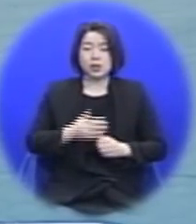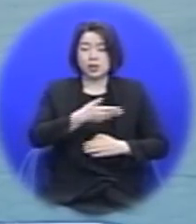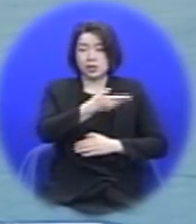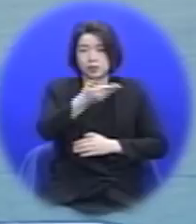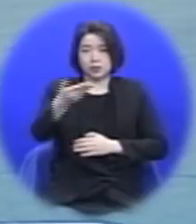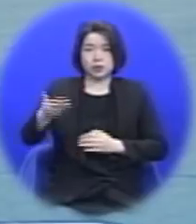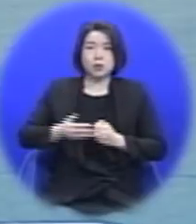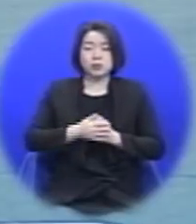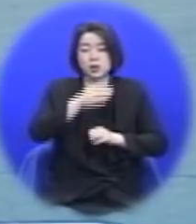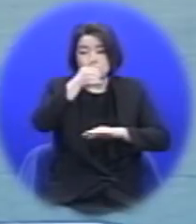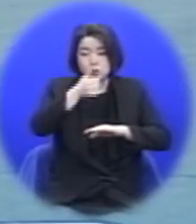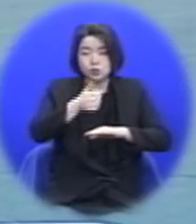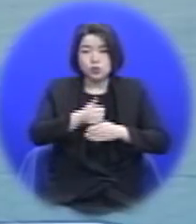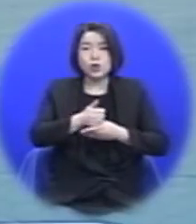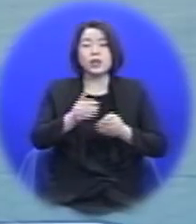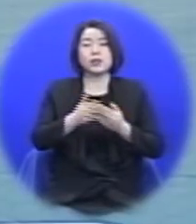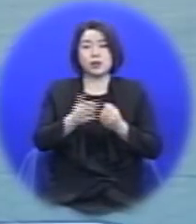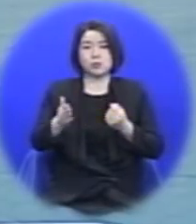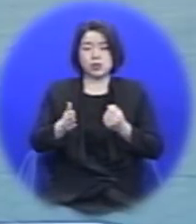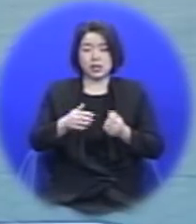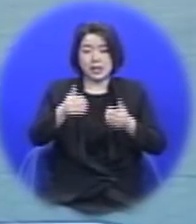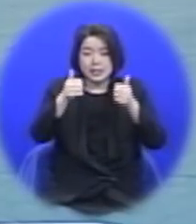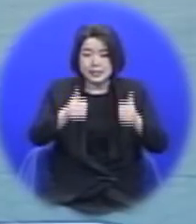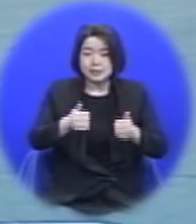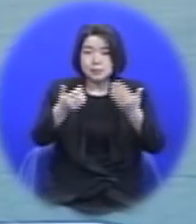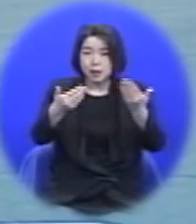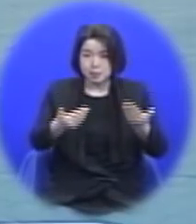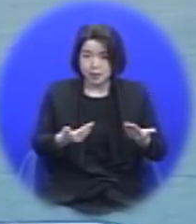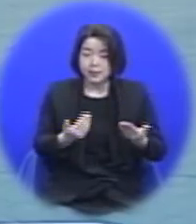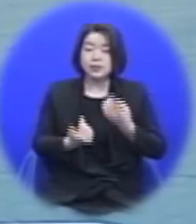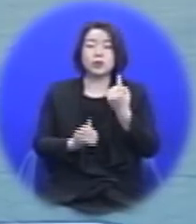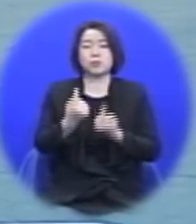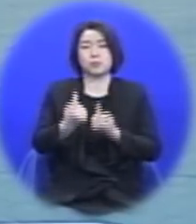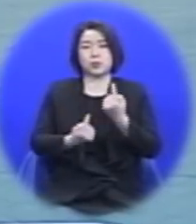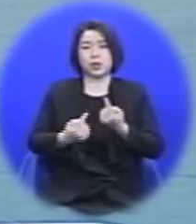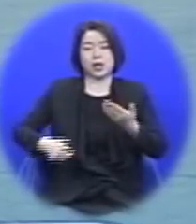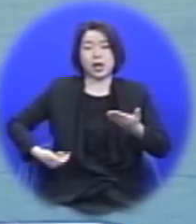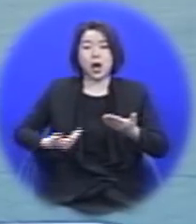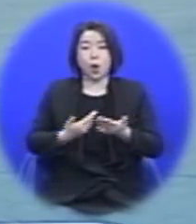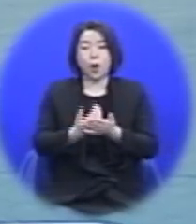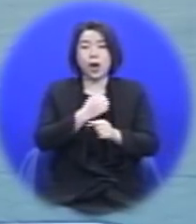여러분, 죄로 인하여 심판을 받는 것이기보다는